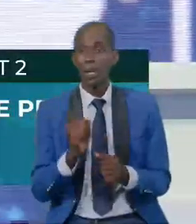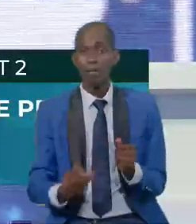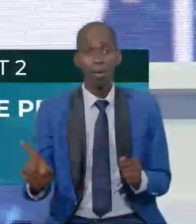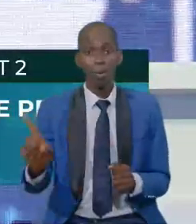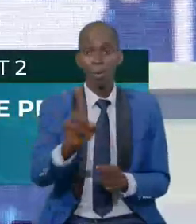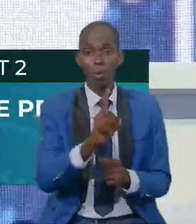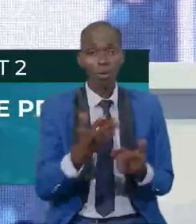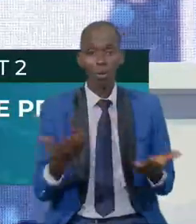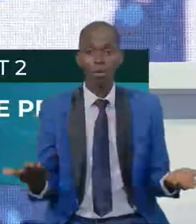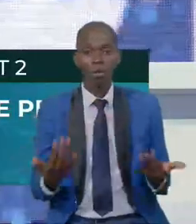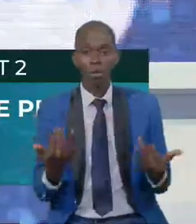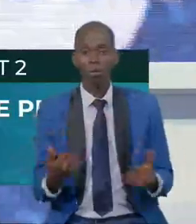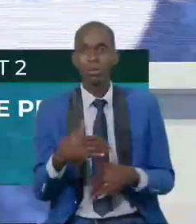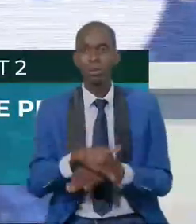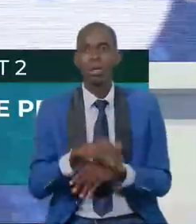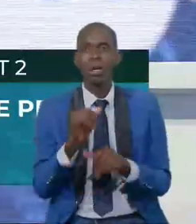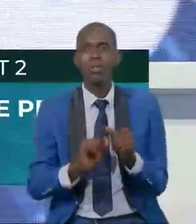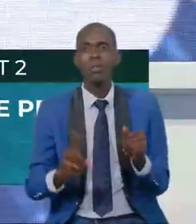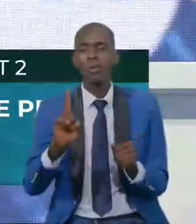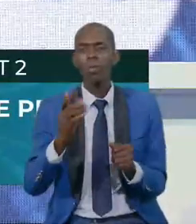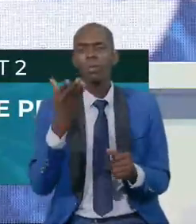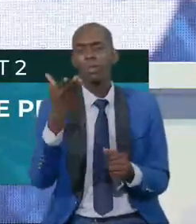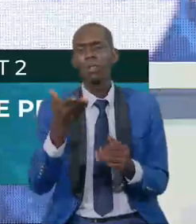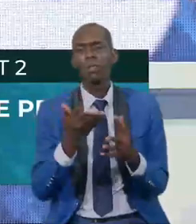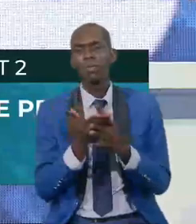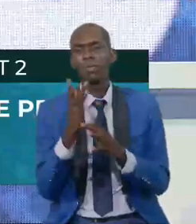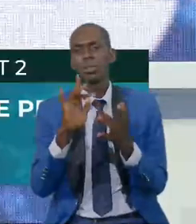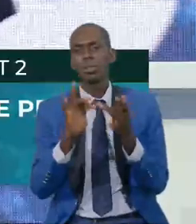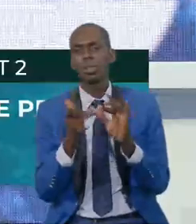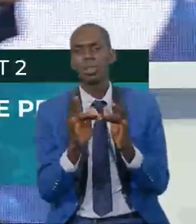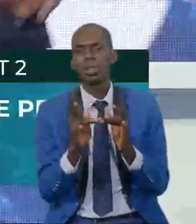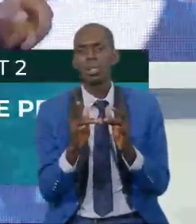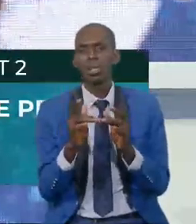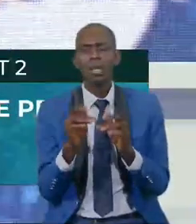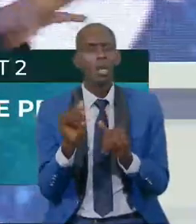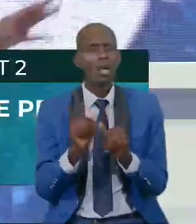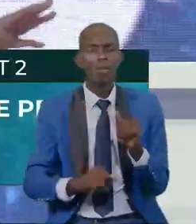Tout le monde ici ce soir. Tout le monde en ligne.